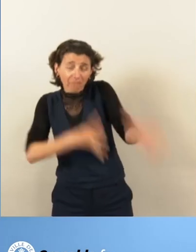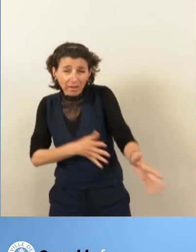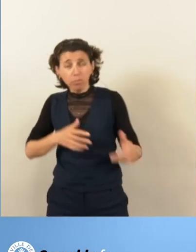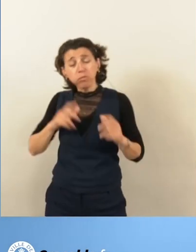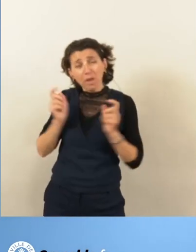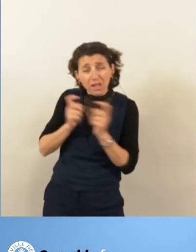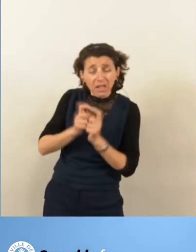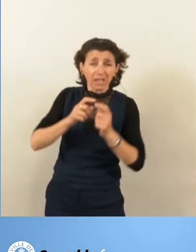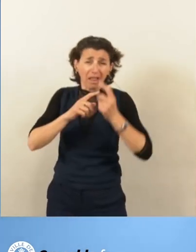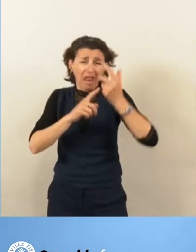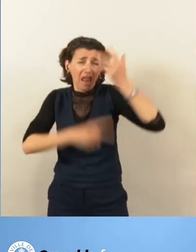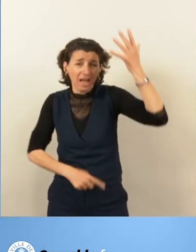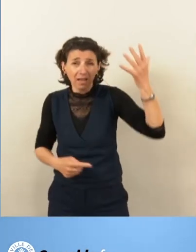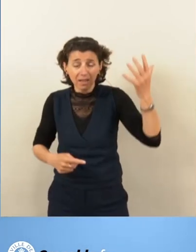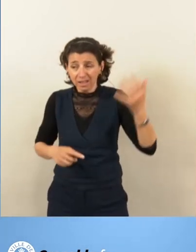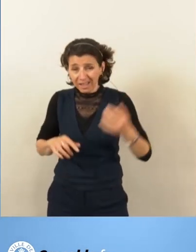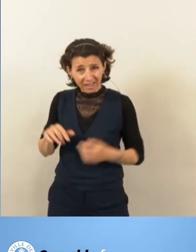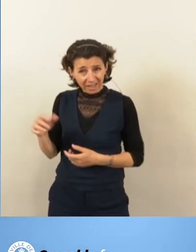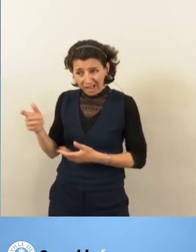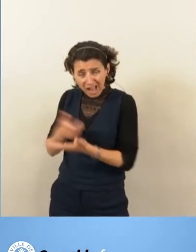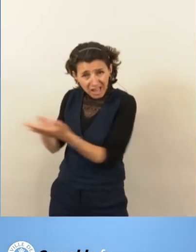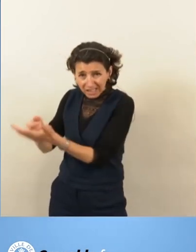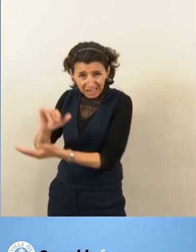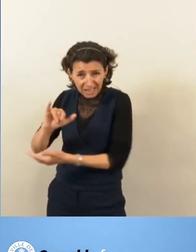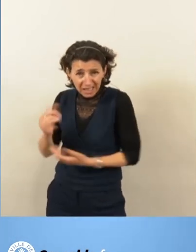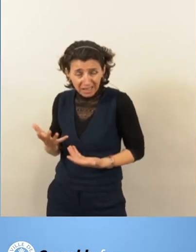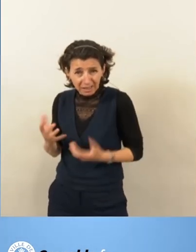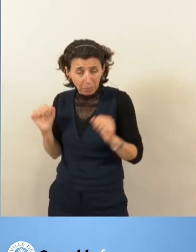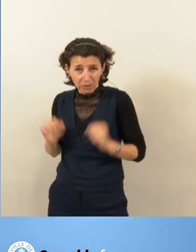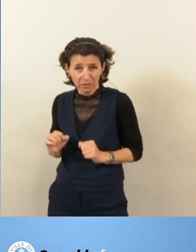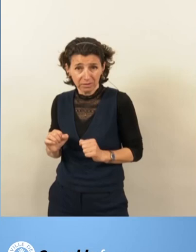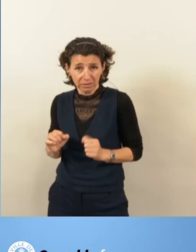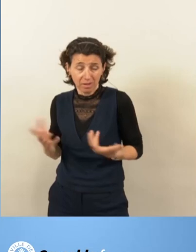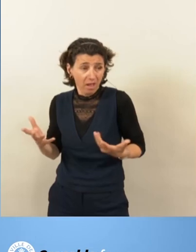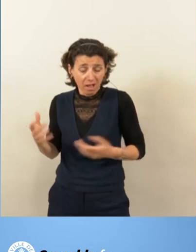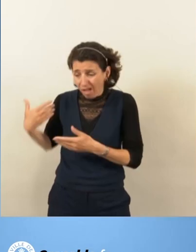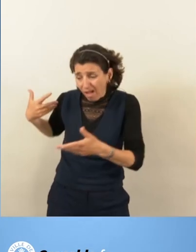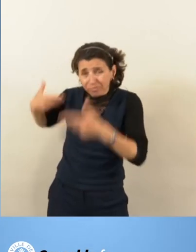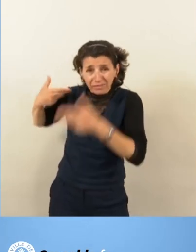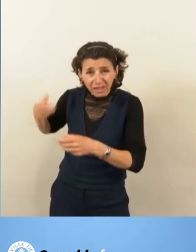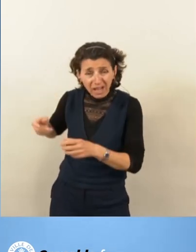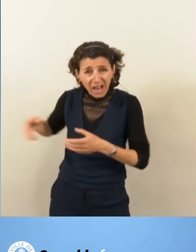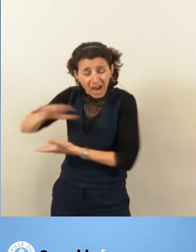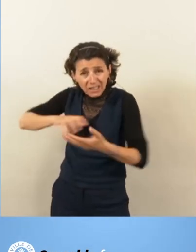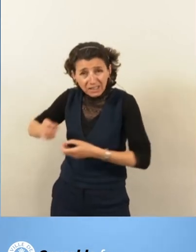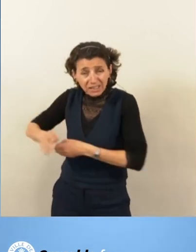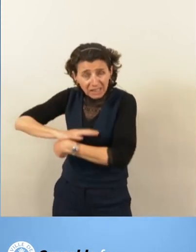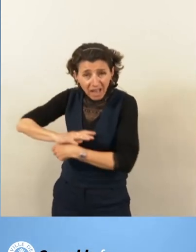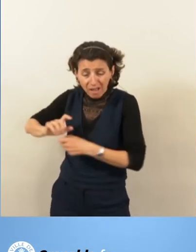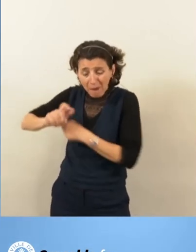a les moyens d'accéder à tout cela au sortir d'une crise sanitaire et en pleine crise économique